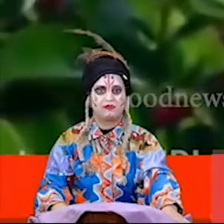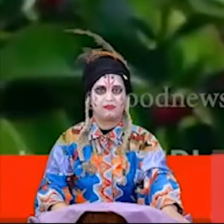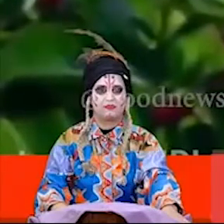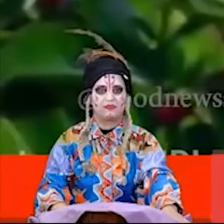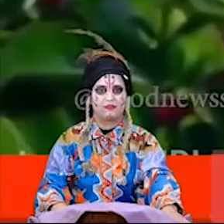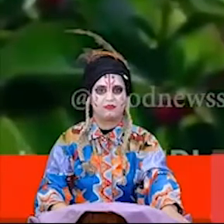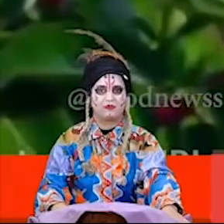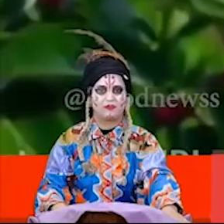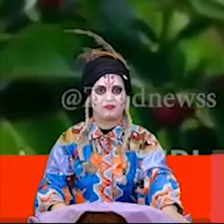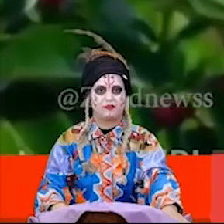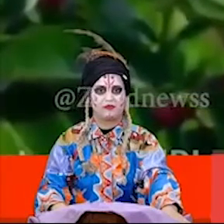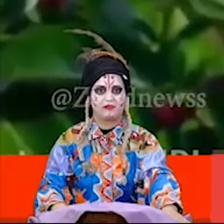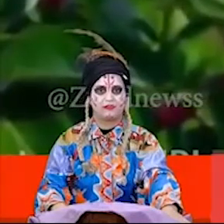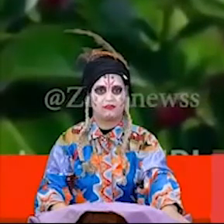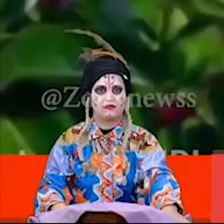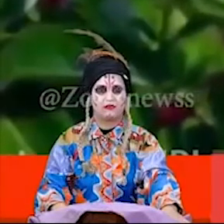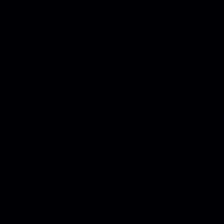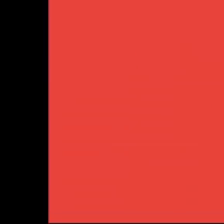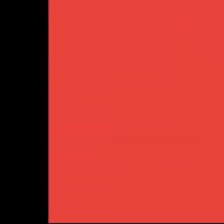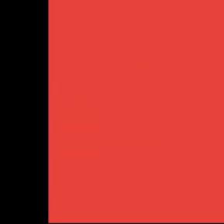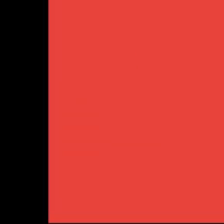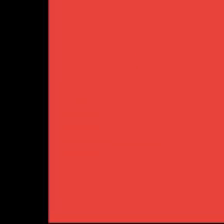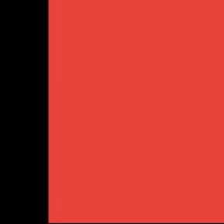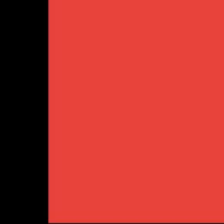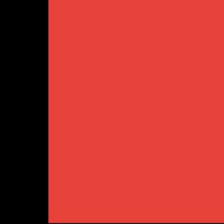خانم، اینا بیسفونم فیلتر میکنن.